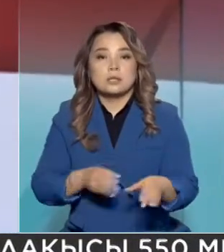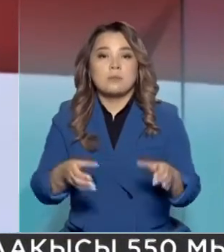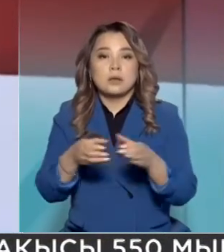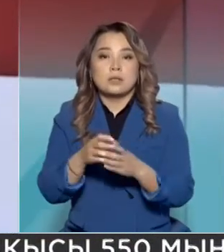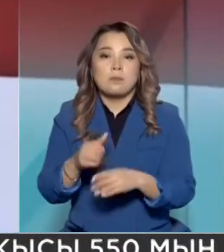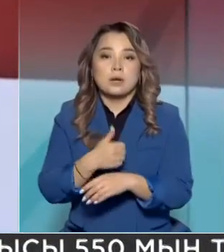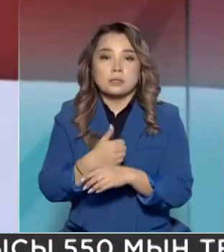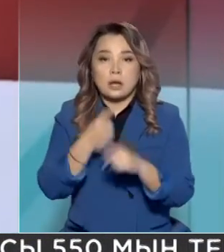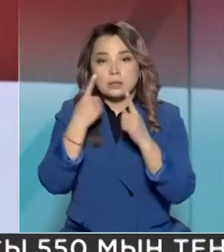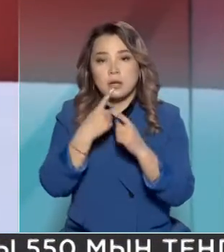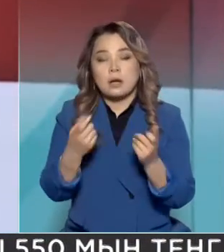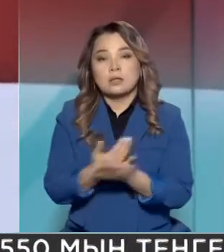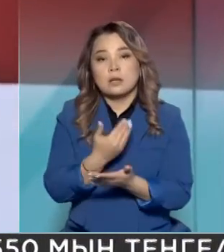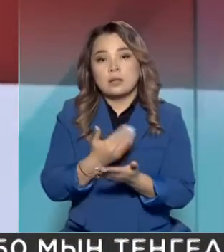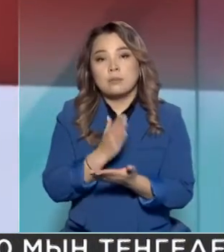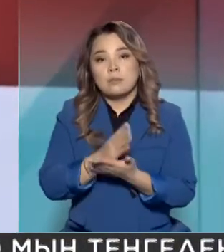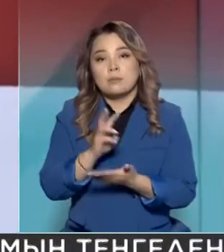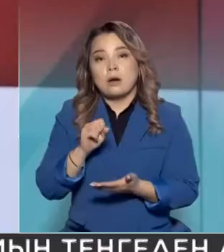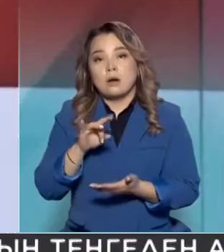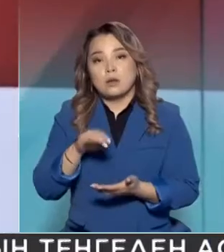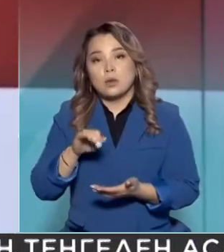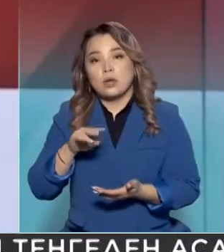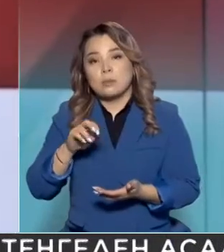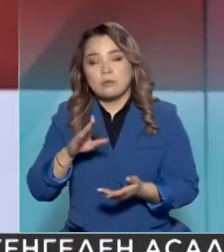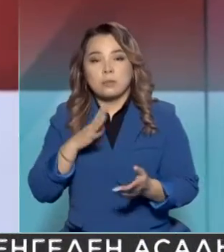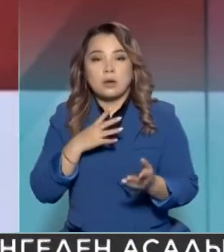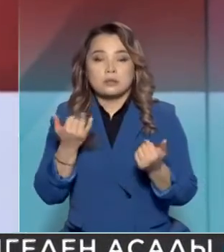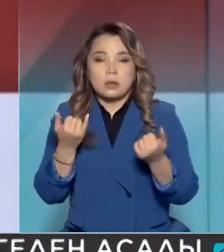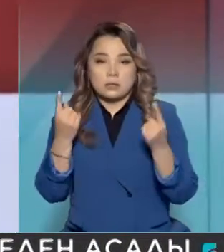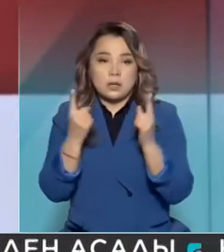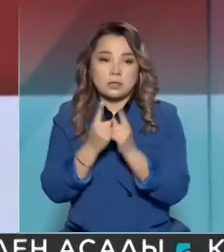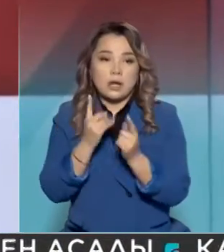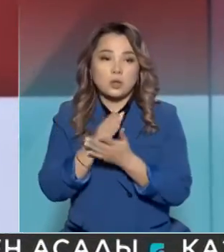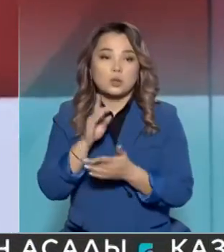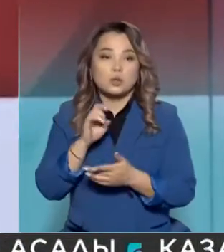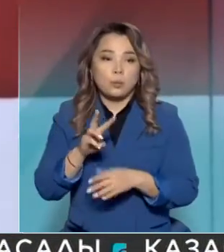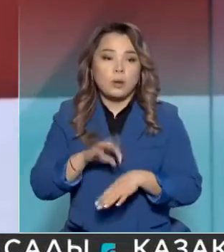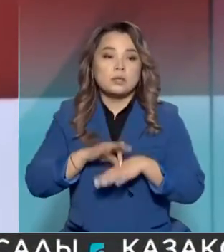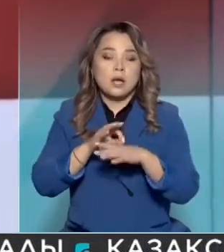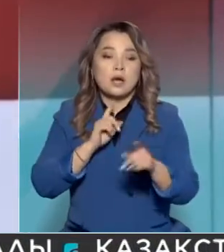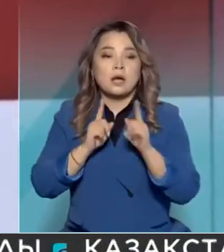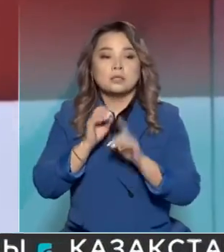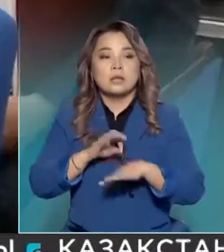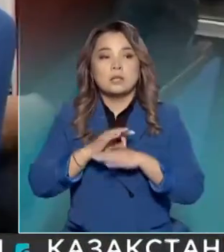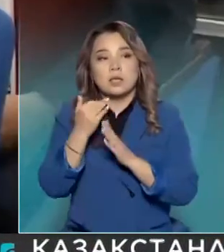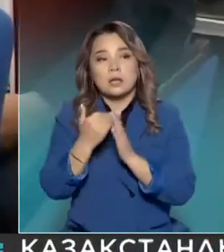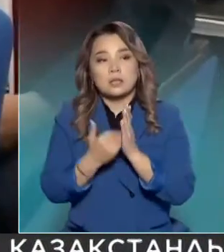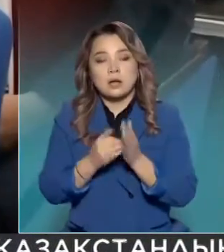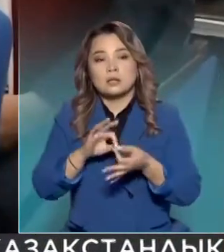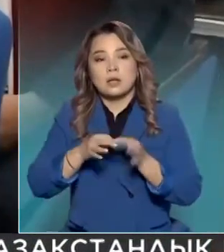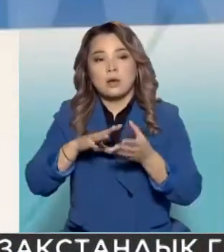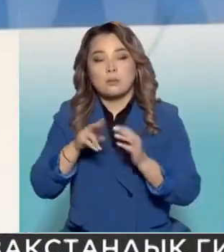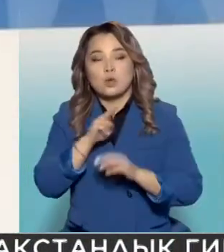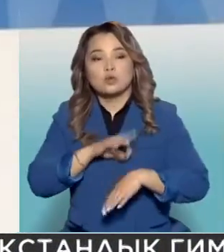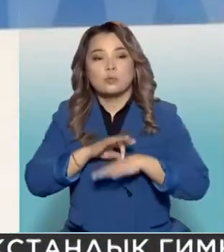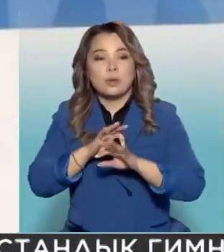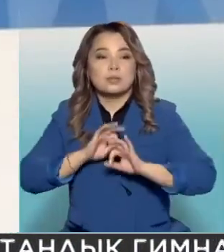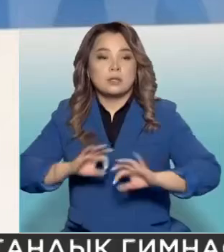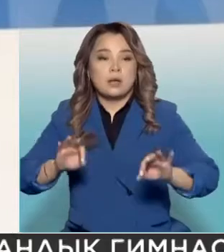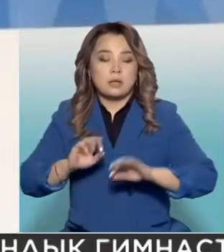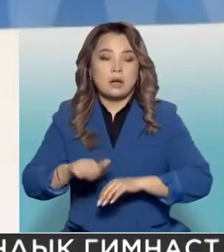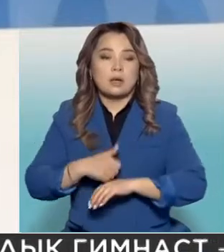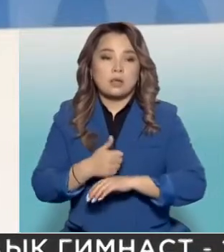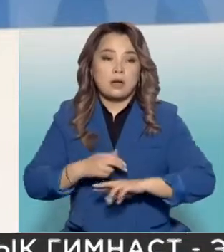департаментінің бастығы айтты. Марат Төлебаев халықпен есепті кездесуін зум режимінде өткізіп, атқарылған жұмыстар жайлы баяндады. Былтыр еліміздің